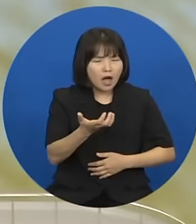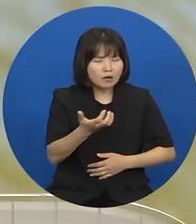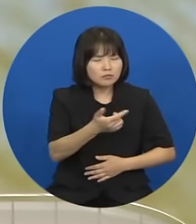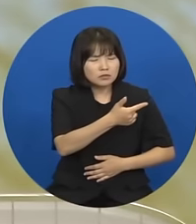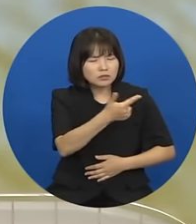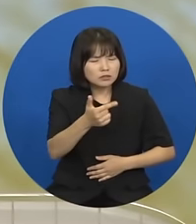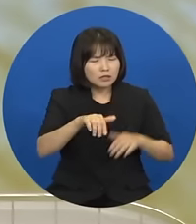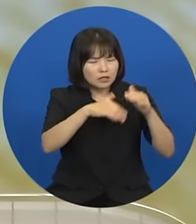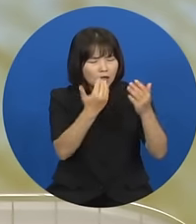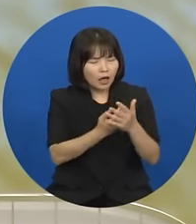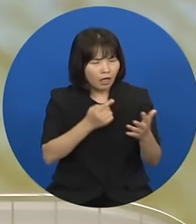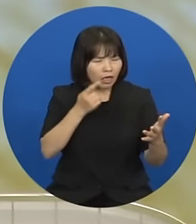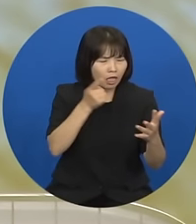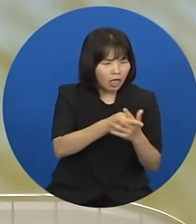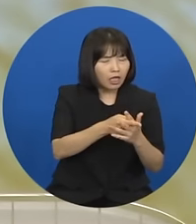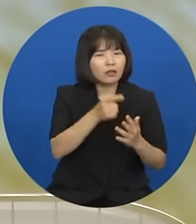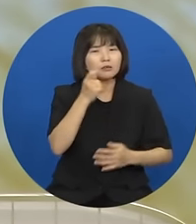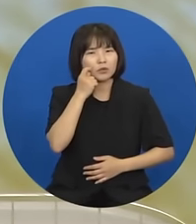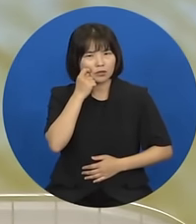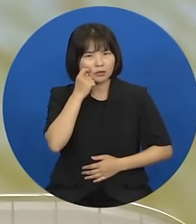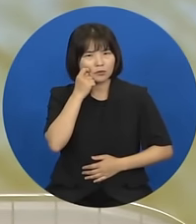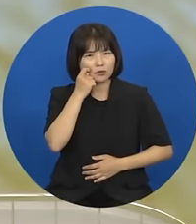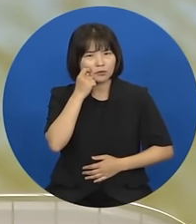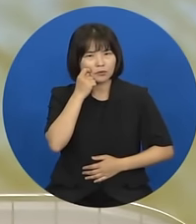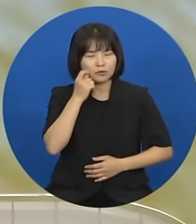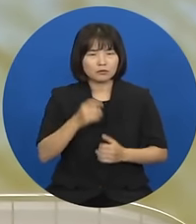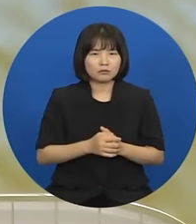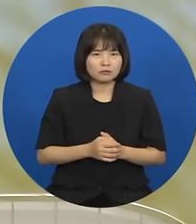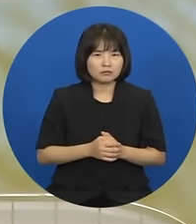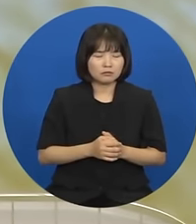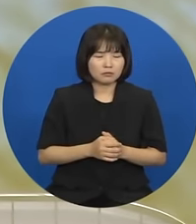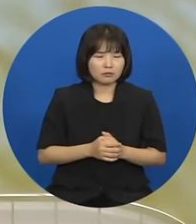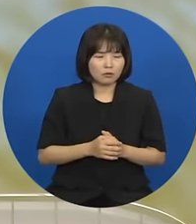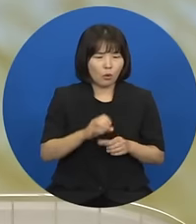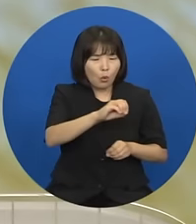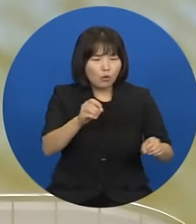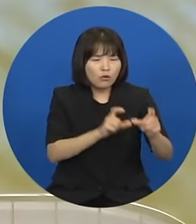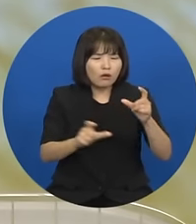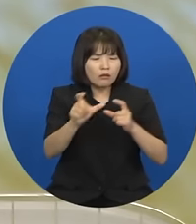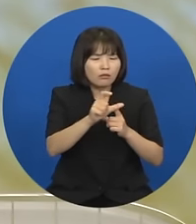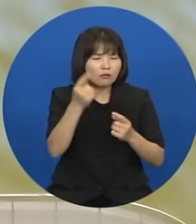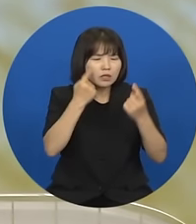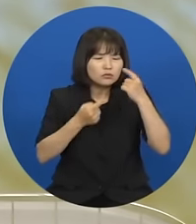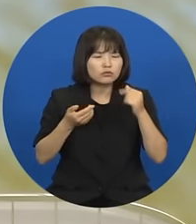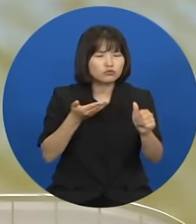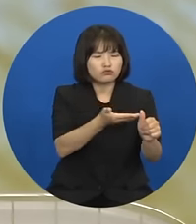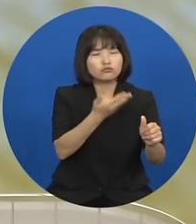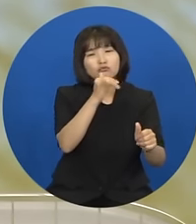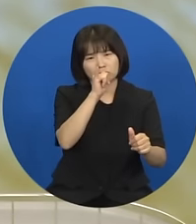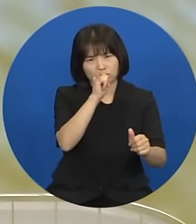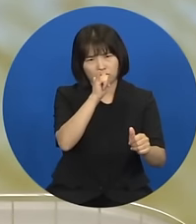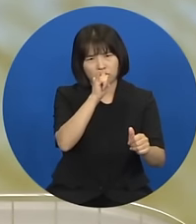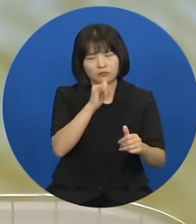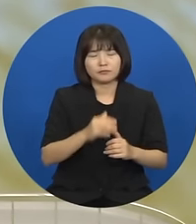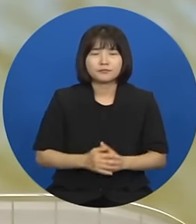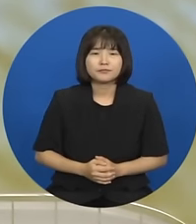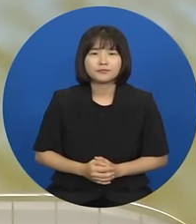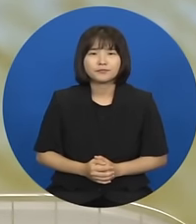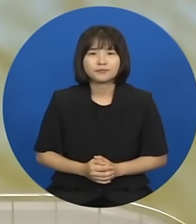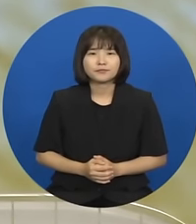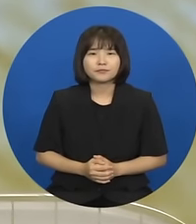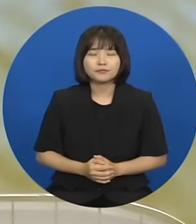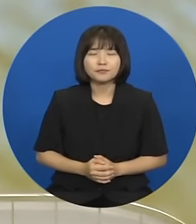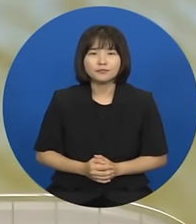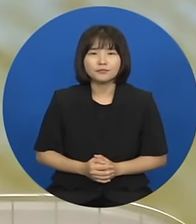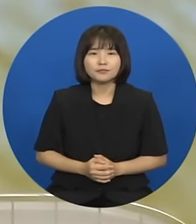다 가늠할 수도 없고 자칫 잘못하면 너무나 큰 상처를 드리게 되기 때문에 그렇습니다.